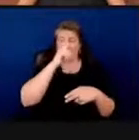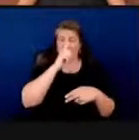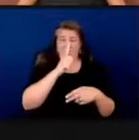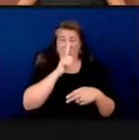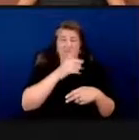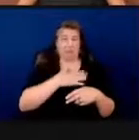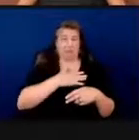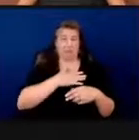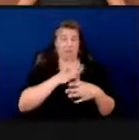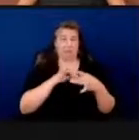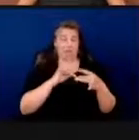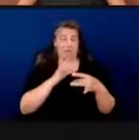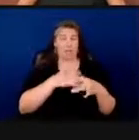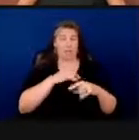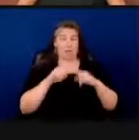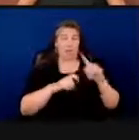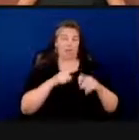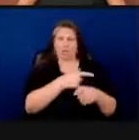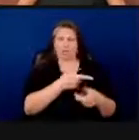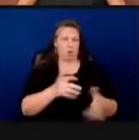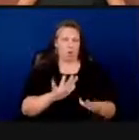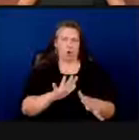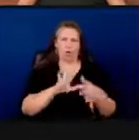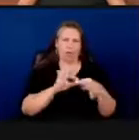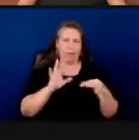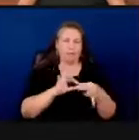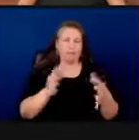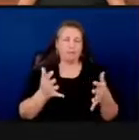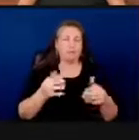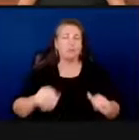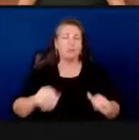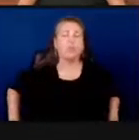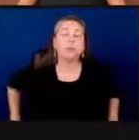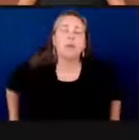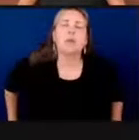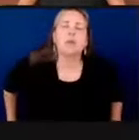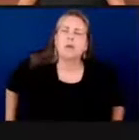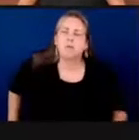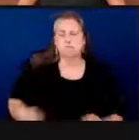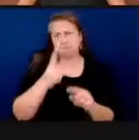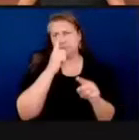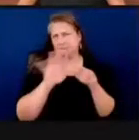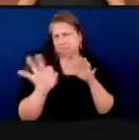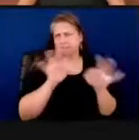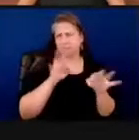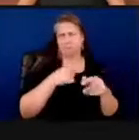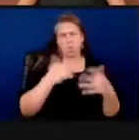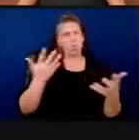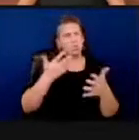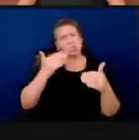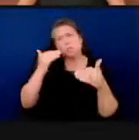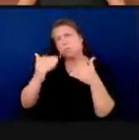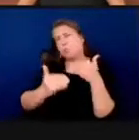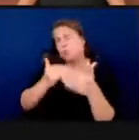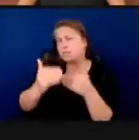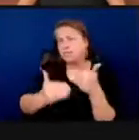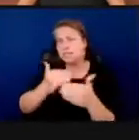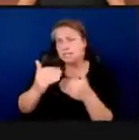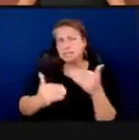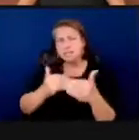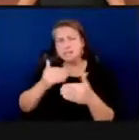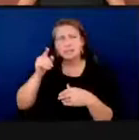Sina maoni mengi, lakini ningependa kuuliza swali. Je, unaweza